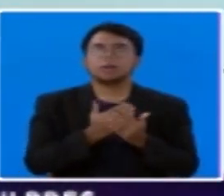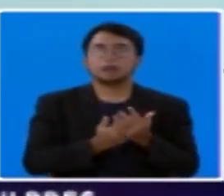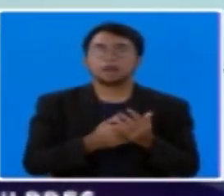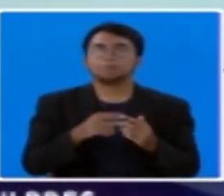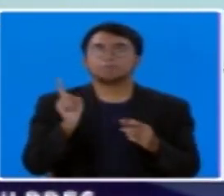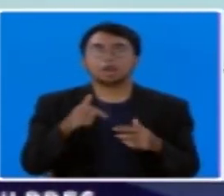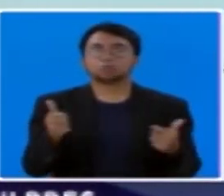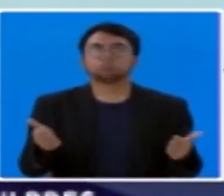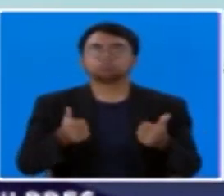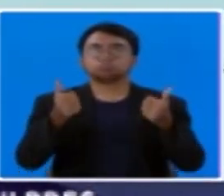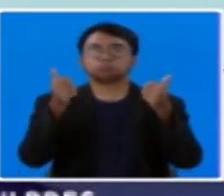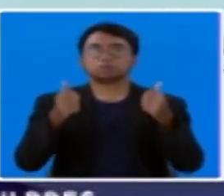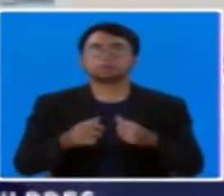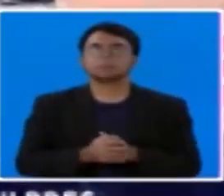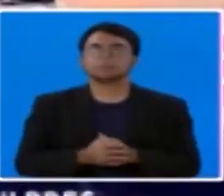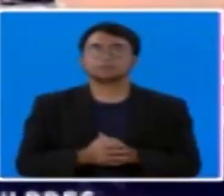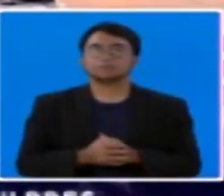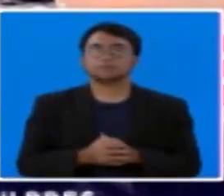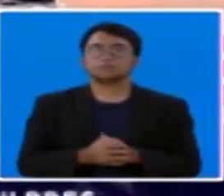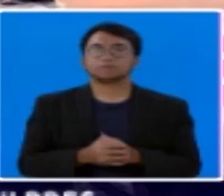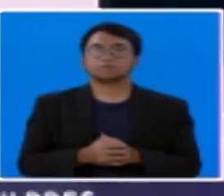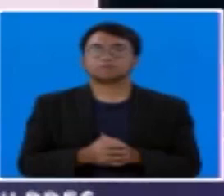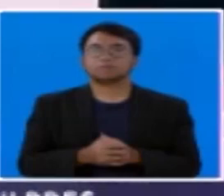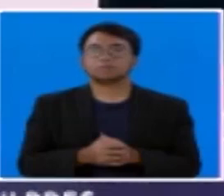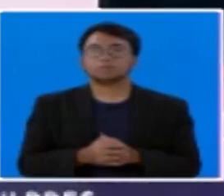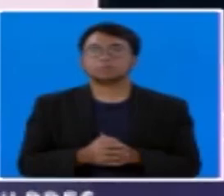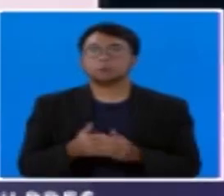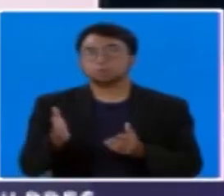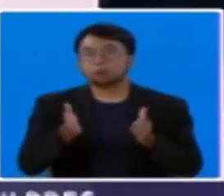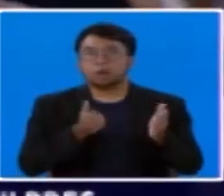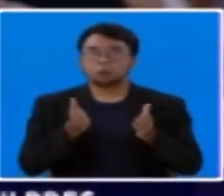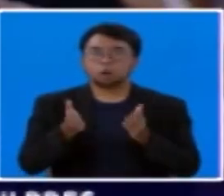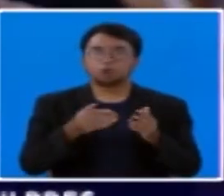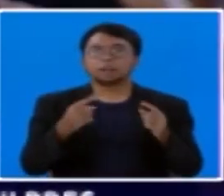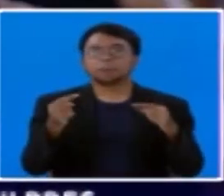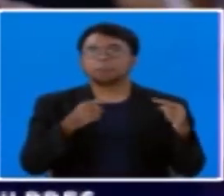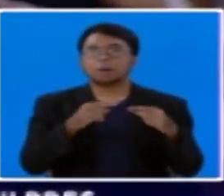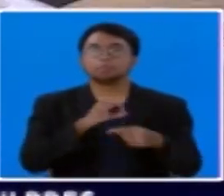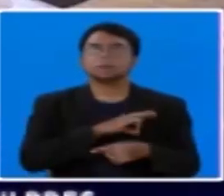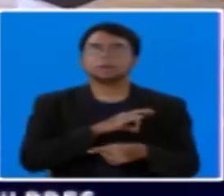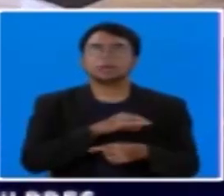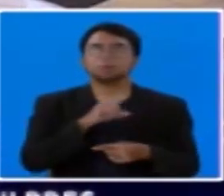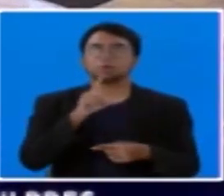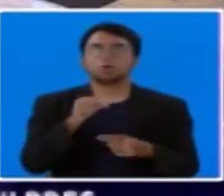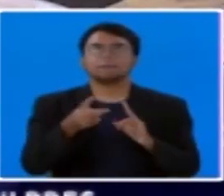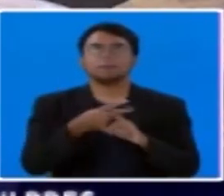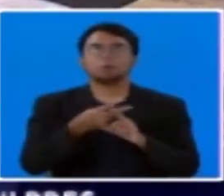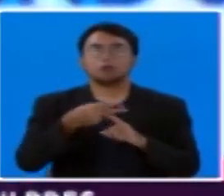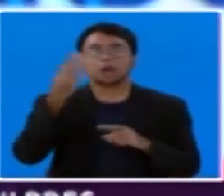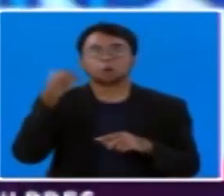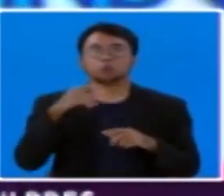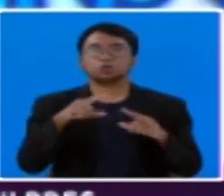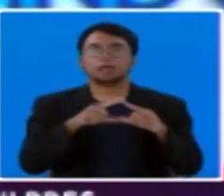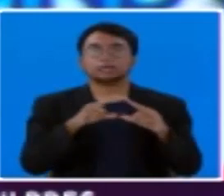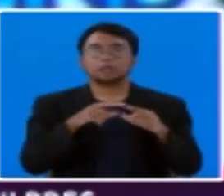ini. Pernah menjadi moderator debat kedua Pilpres 2019 pada Februari lalu membuat wanita kelahiran